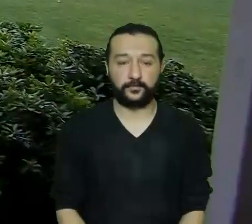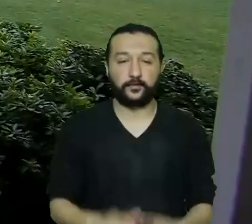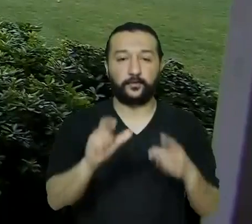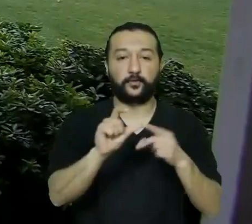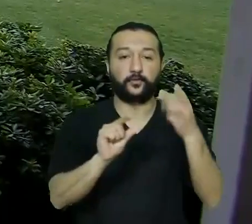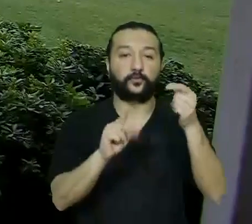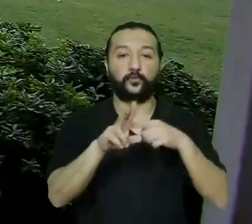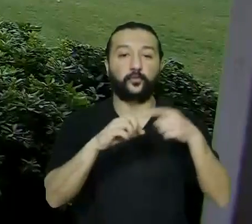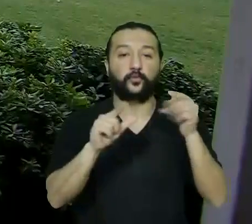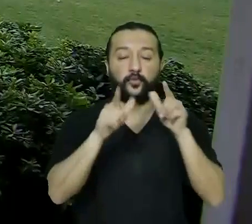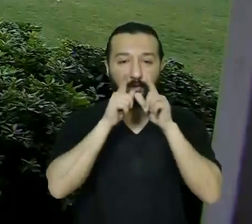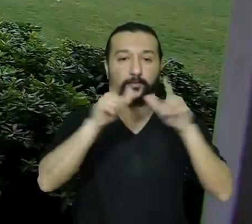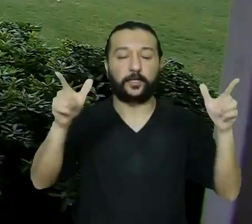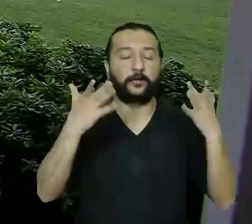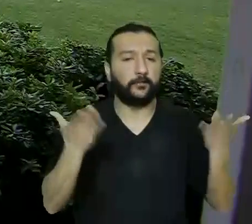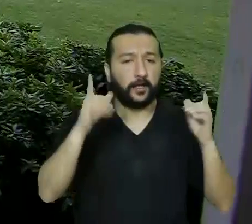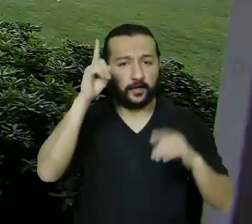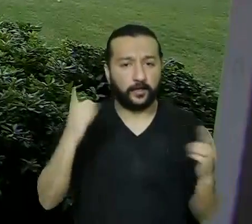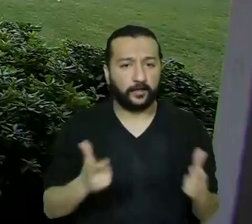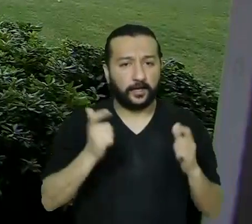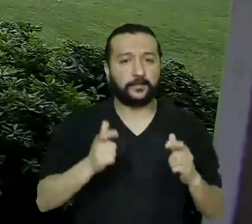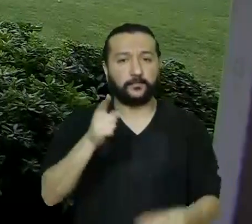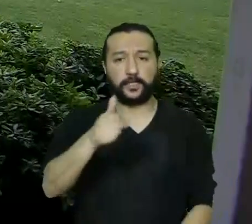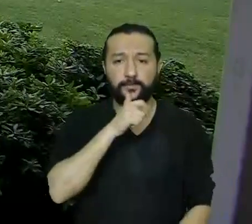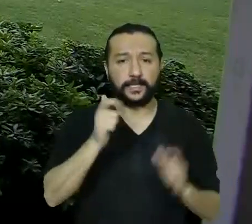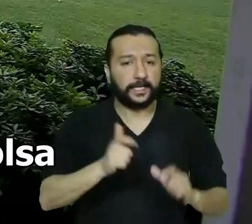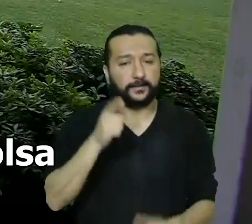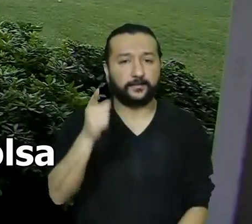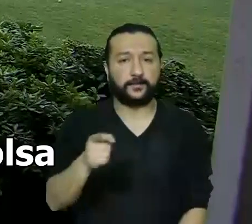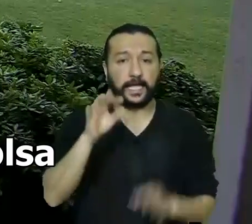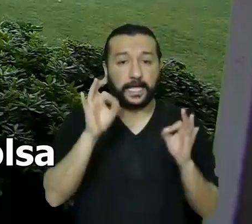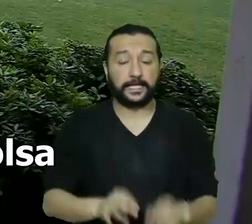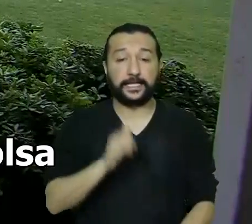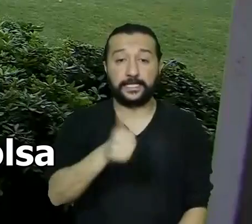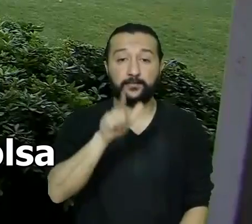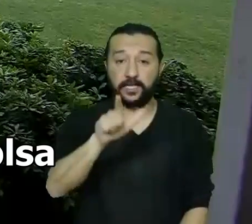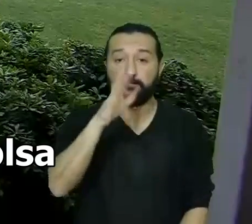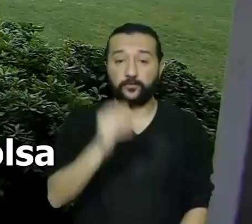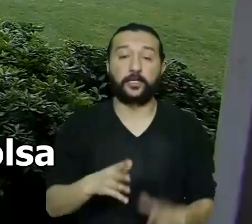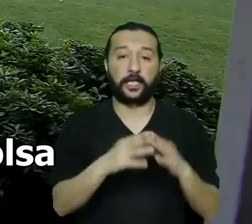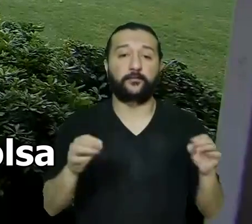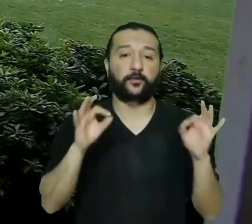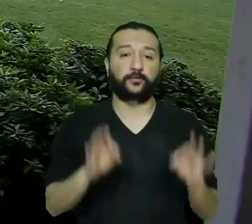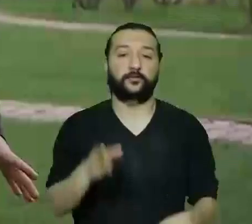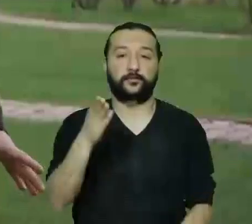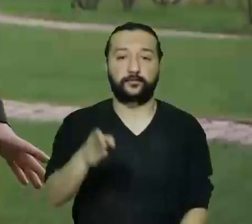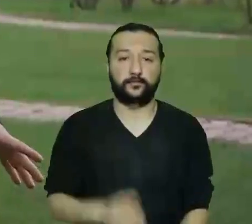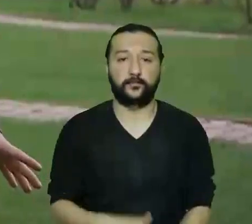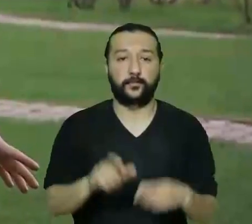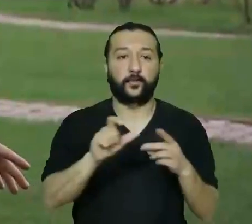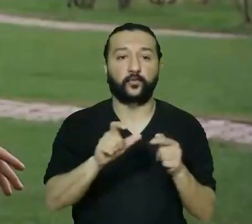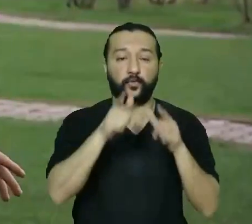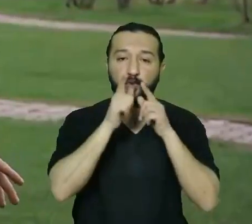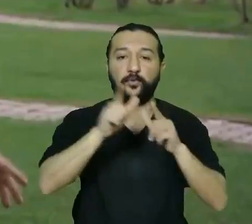Ya Şükrü! Allah Allah! Ya nerede bu adam ya? Hayır, ne zaman ihtiyacım olsa ortada yoksun Şükrü.